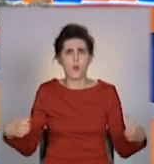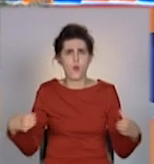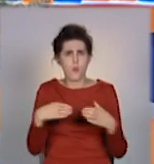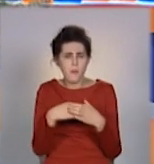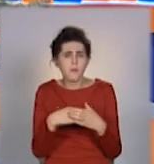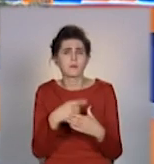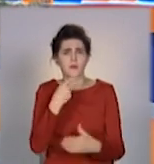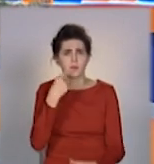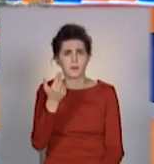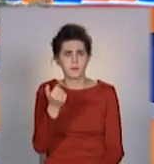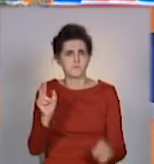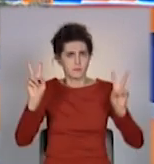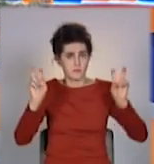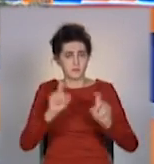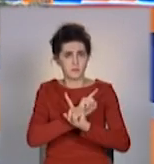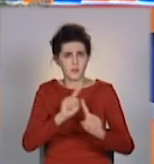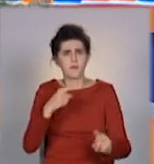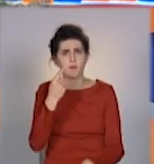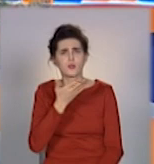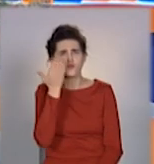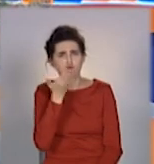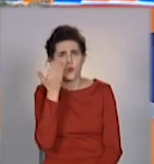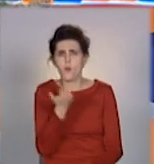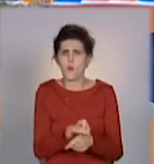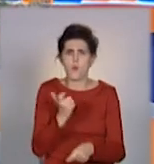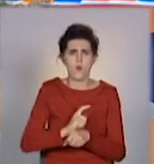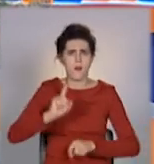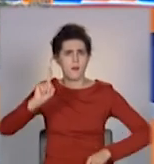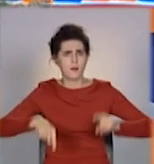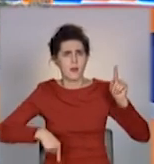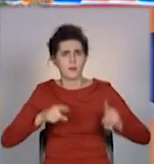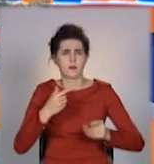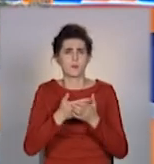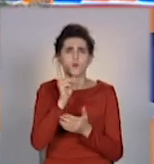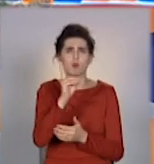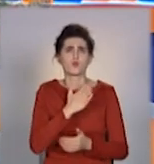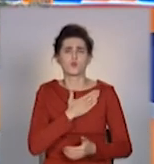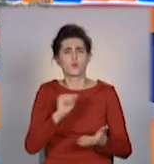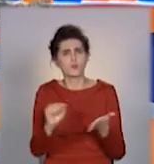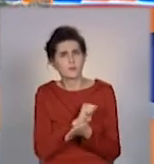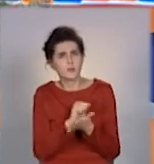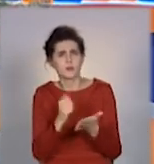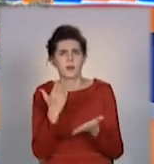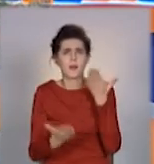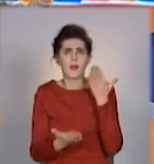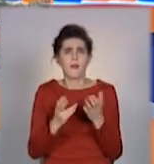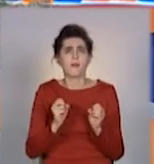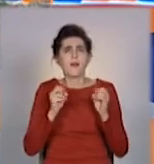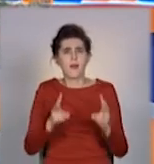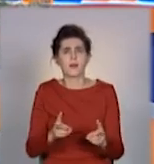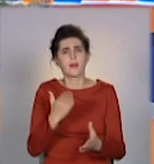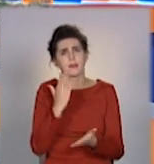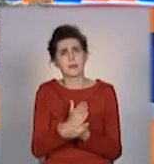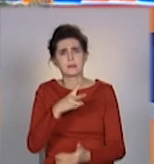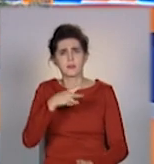Group. А ті, хто більш-менш регулярно бере книжку до рук, полюбляють паперові видання. Тож, чи є на них попит і